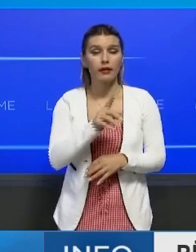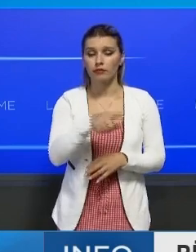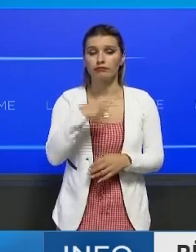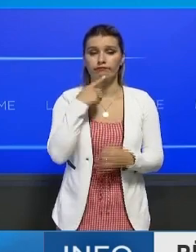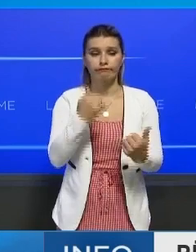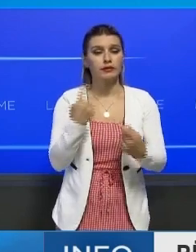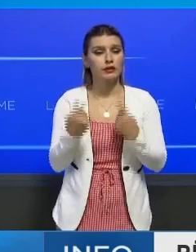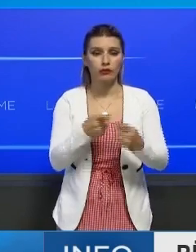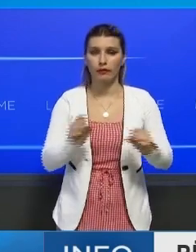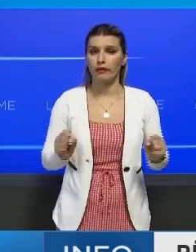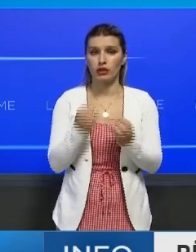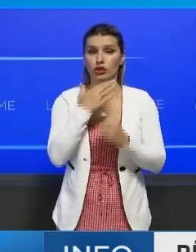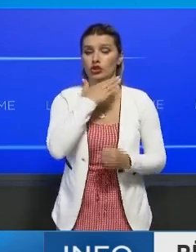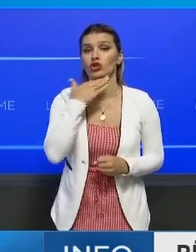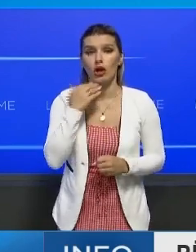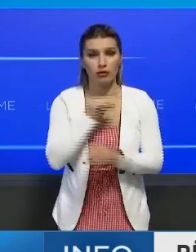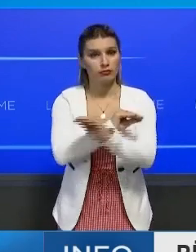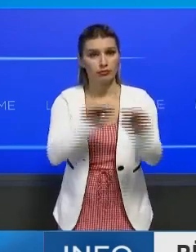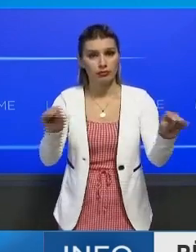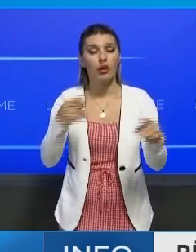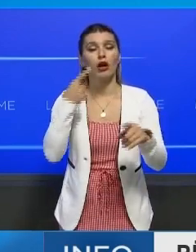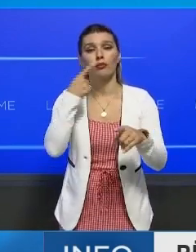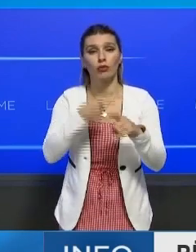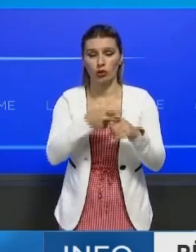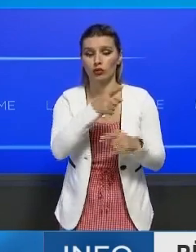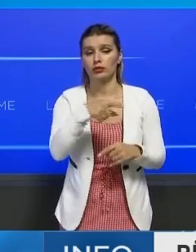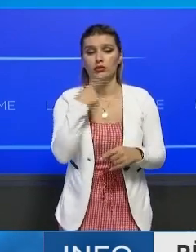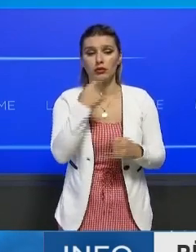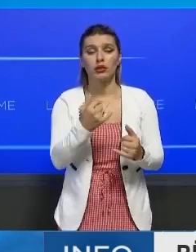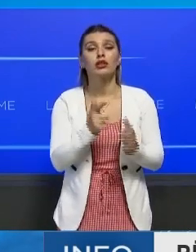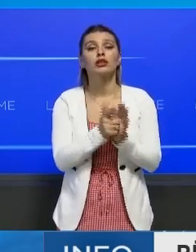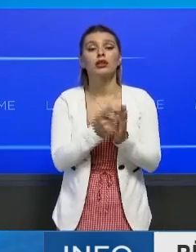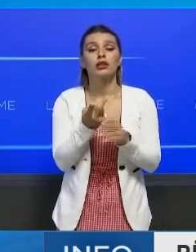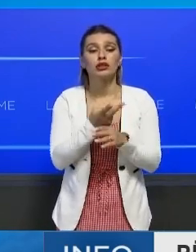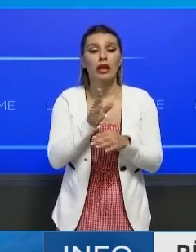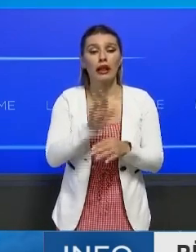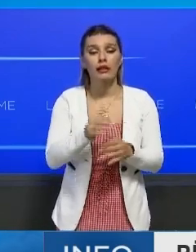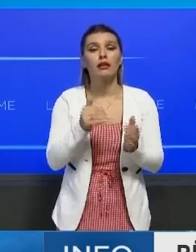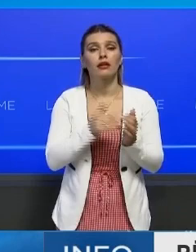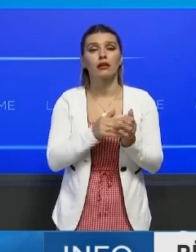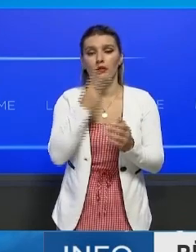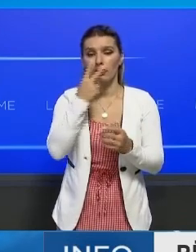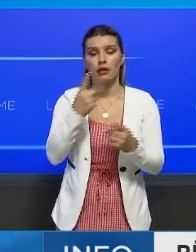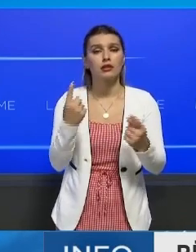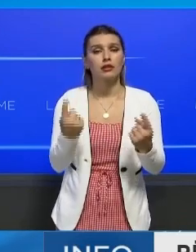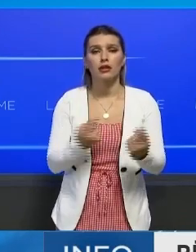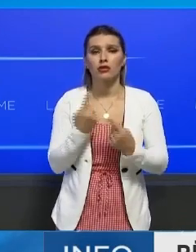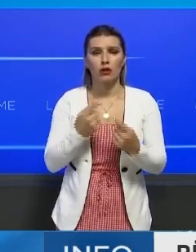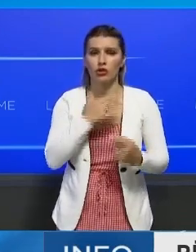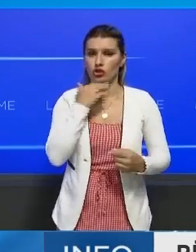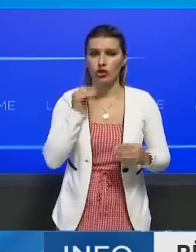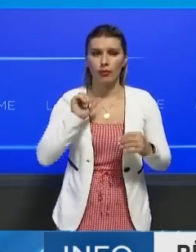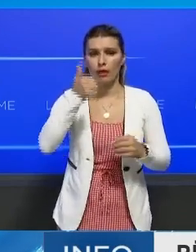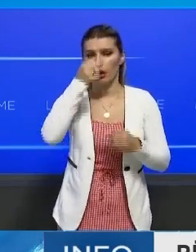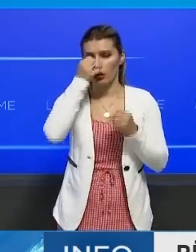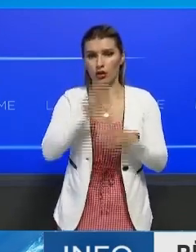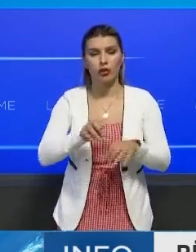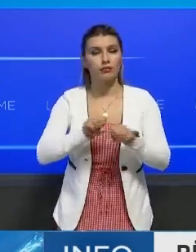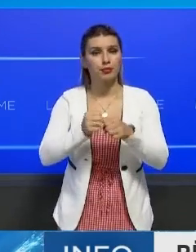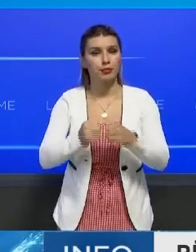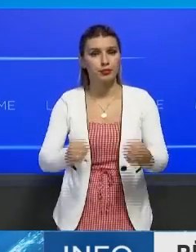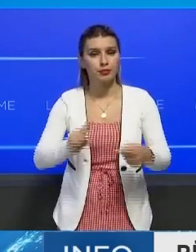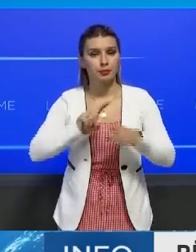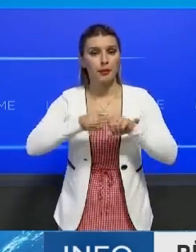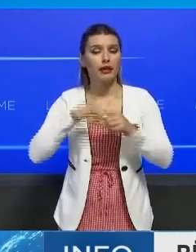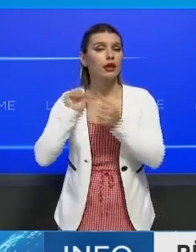e jashtëzakonshme, ndërsa në një konferencë për shtyp ka thënë se vendi po përballet me një nga ngjarjet më të rënda dhe më shkatërruese të